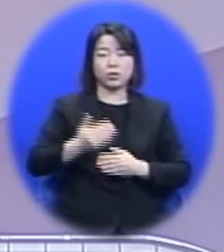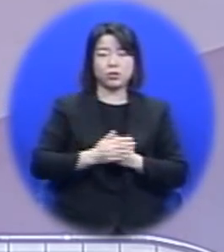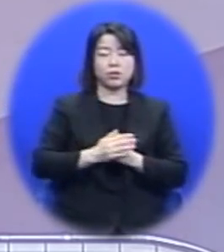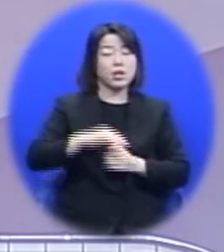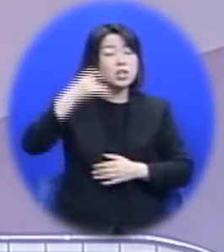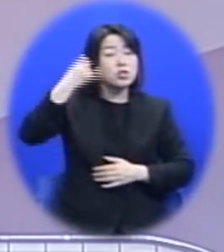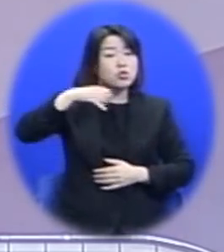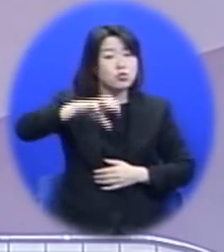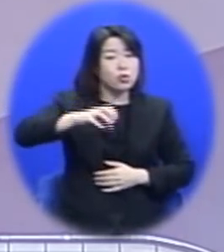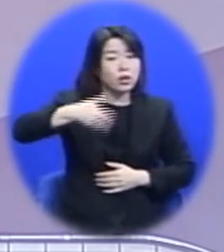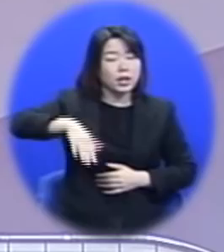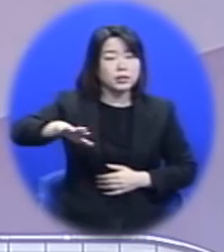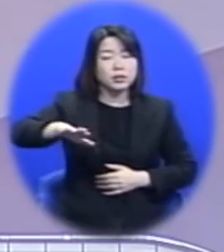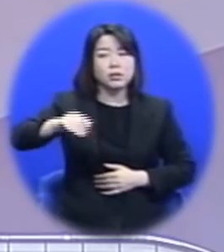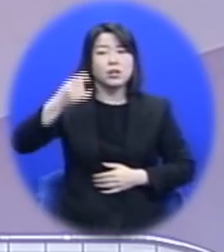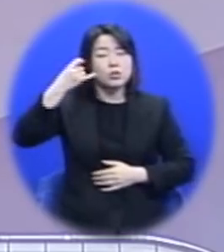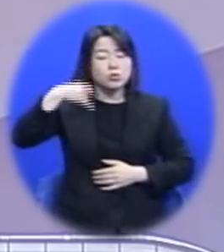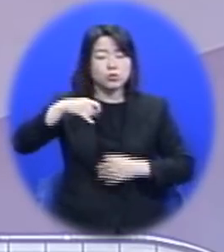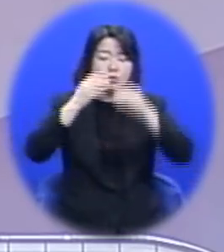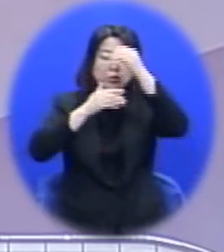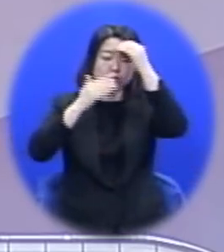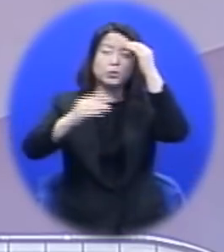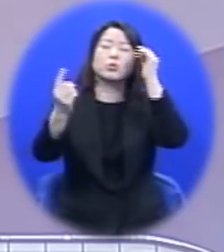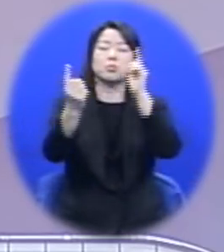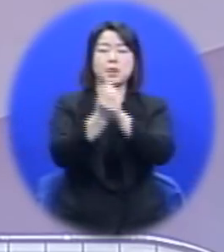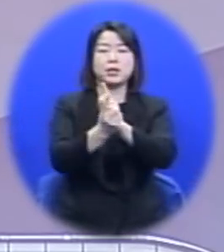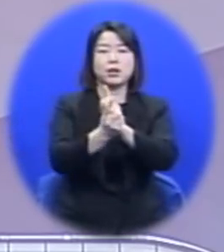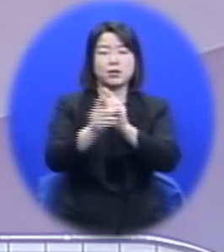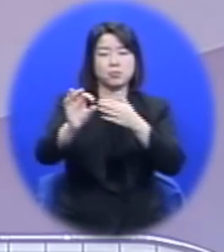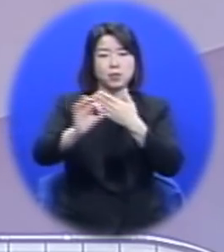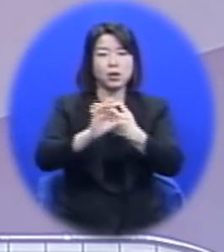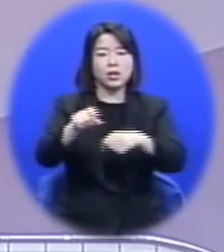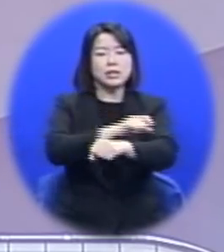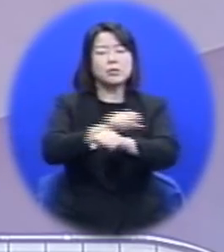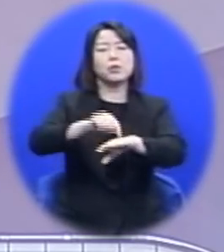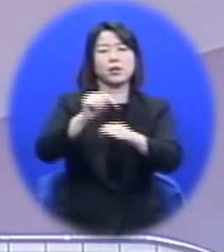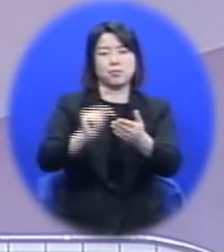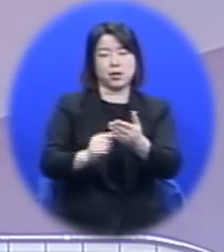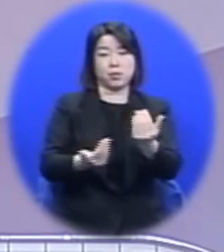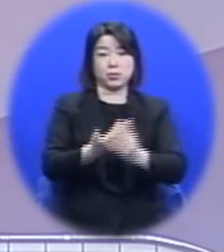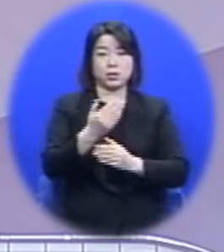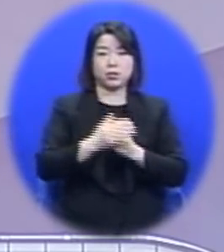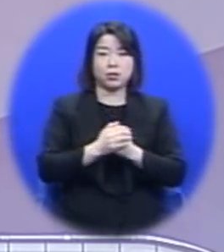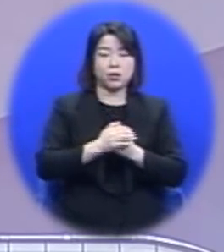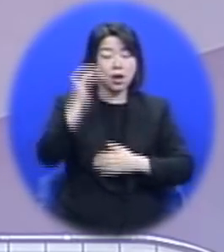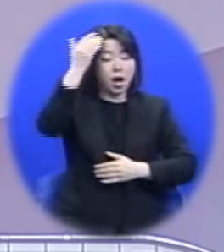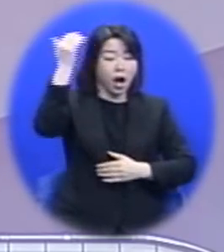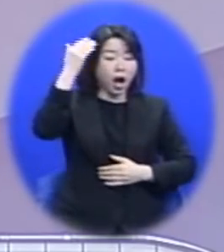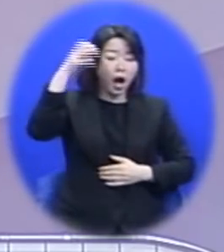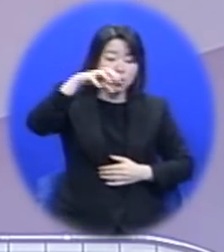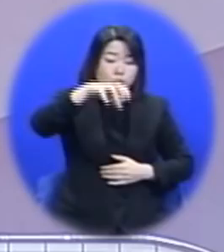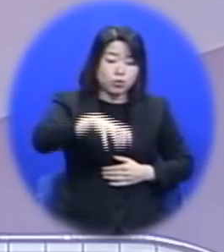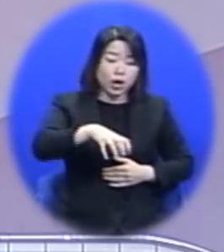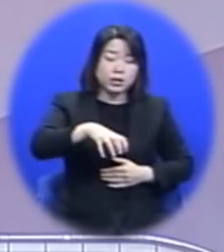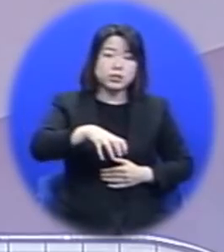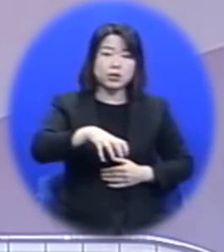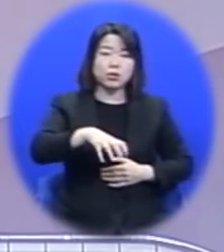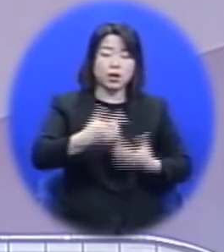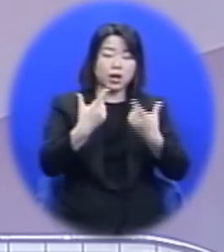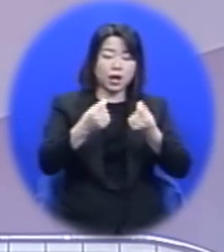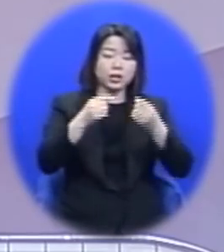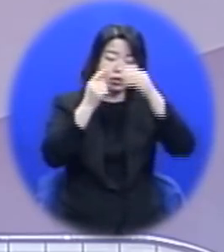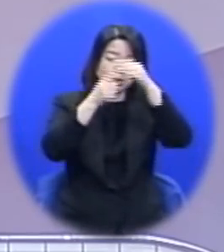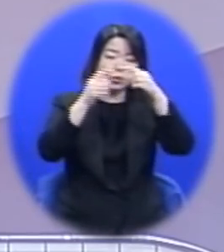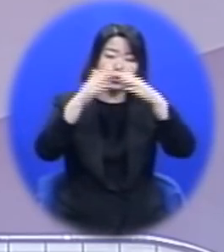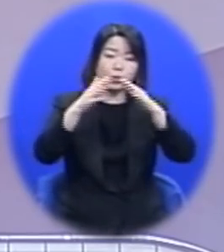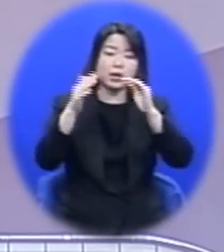중국에 가서 중국 성도들을 만나면 특별한 마음이 들어요. 한국에서 같은 교인들끼리 만난 것보다 더 놀라운 감동이